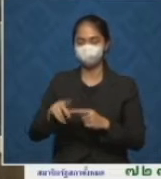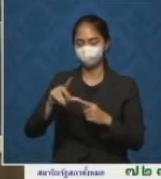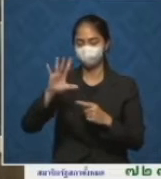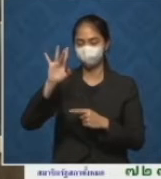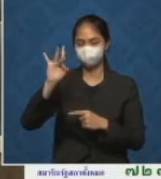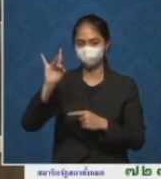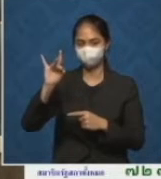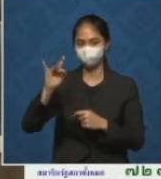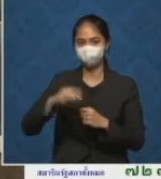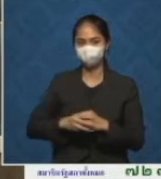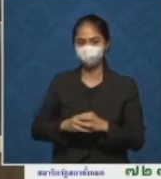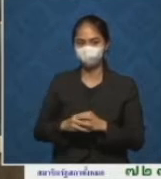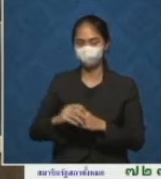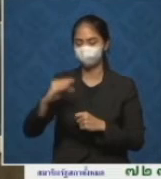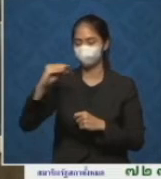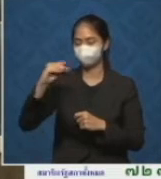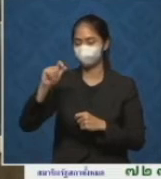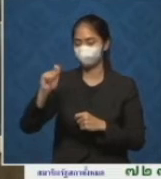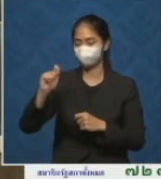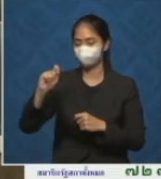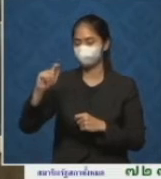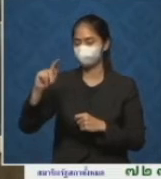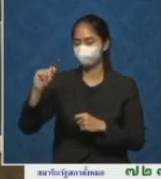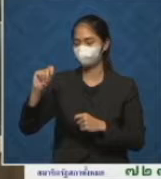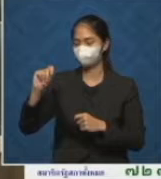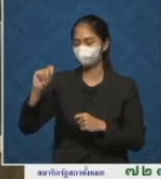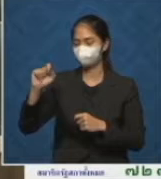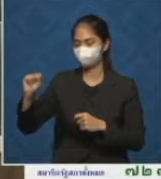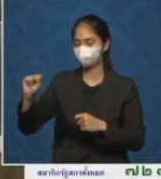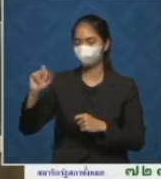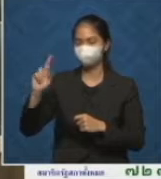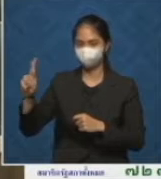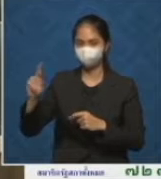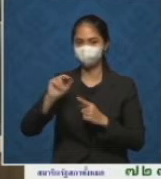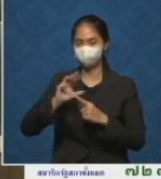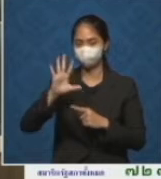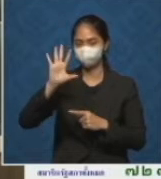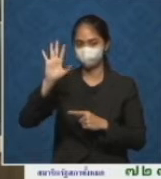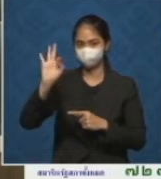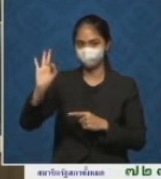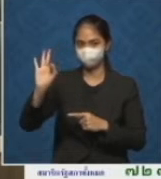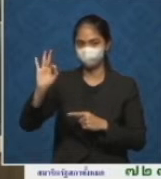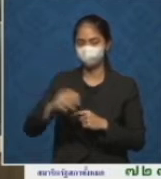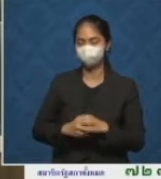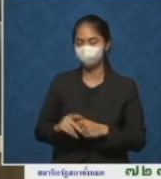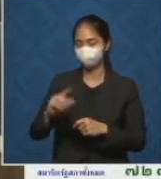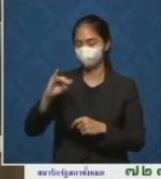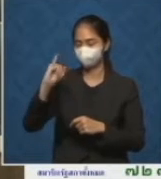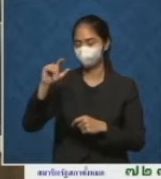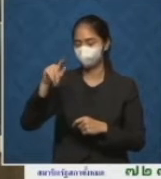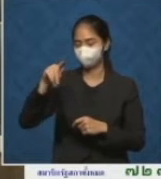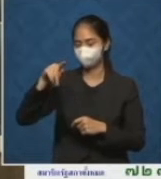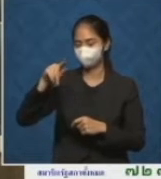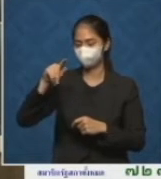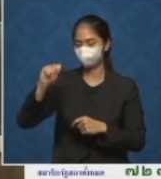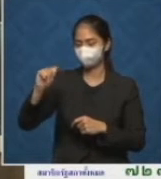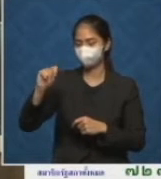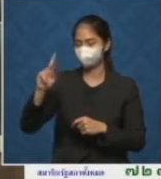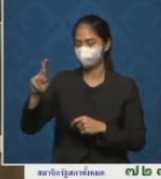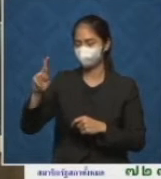8พลตรีโอสถภาวิไล9พลเอกไตรโรจน์คุดเวโ